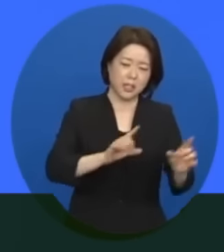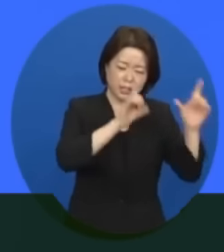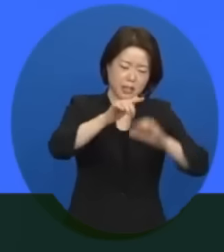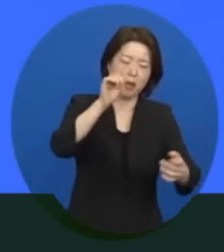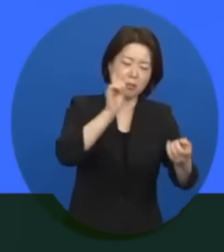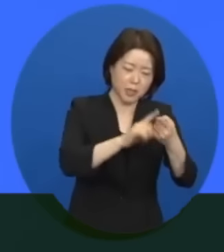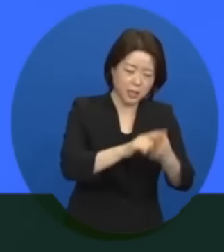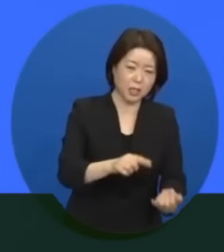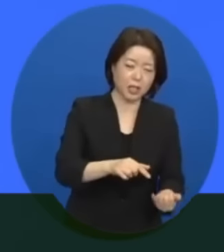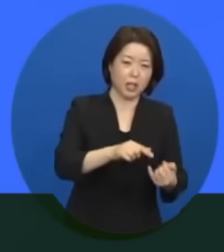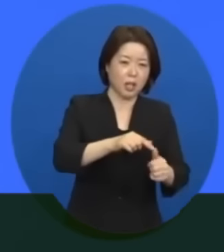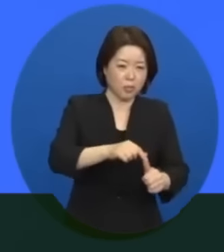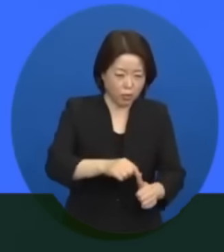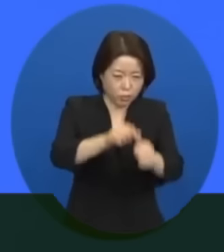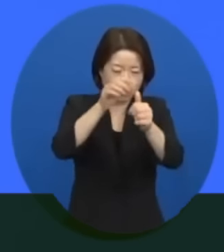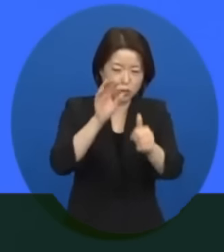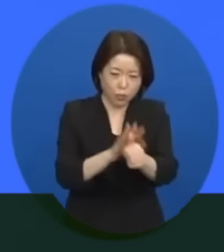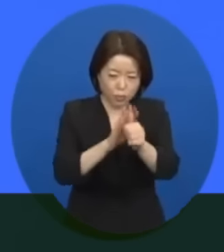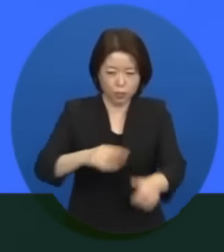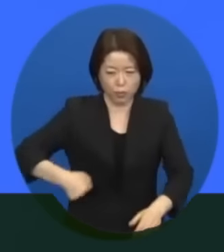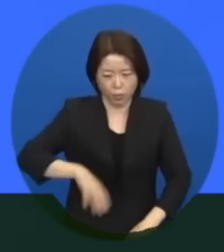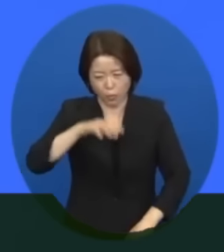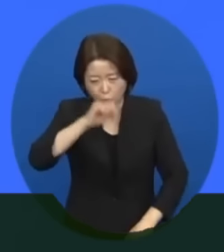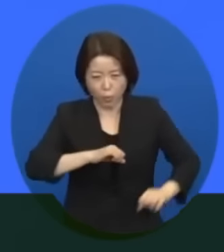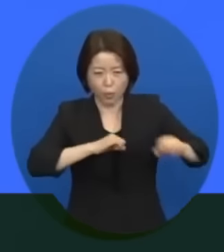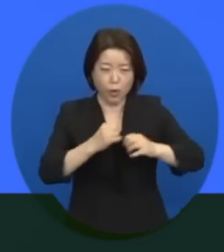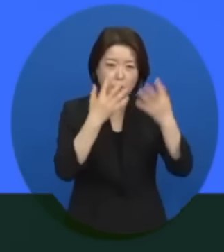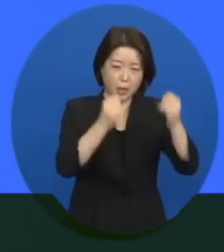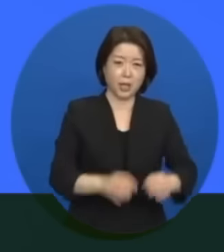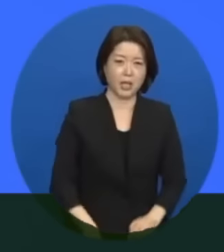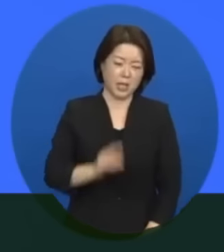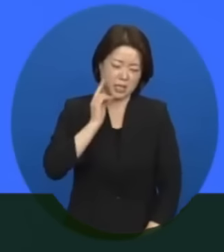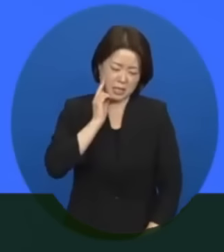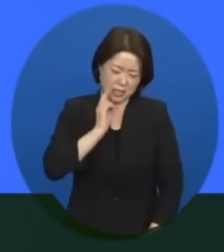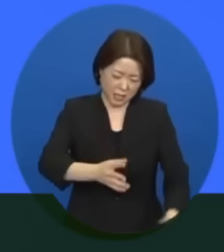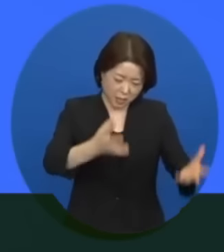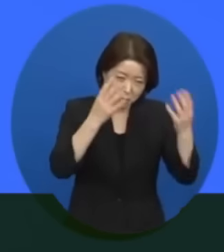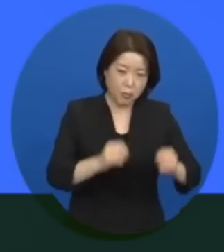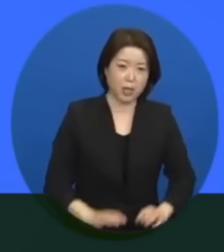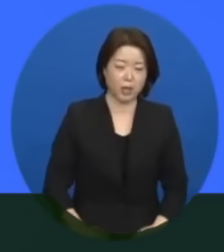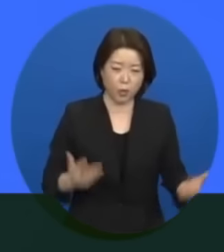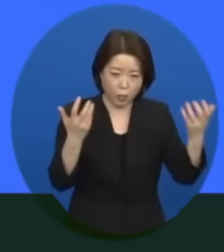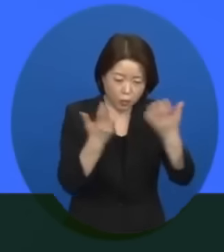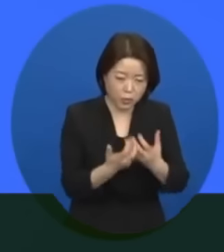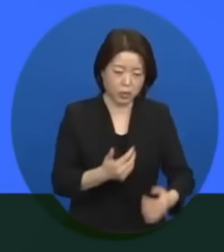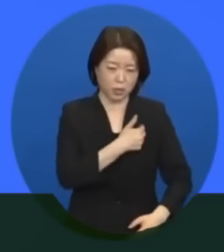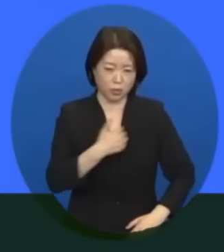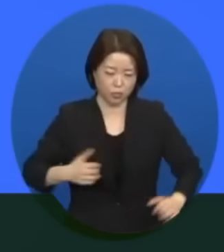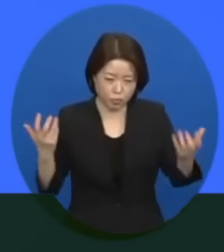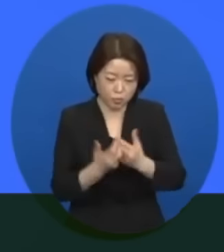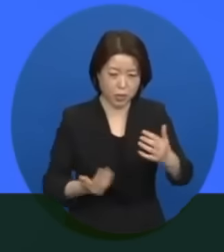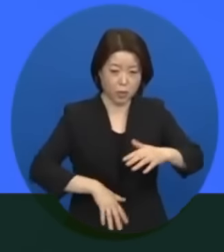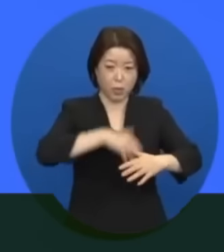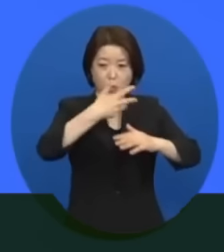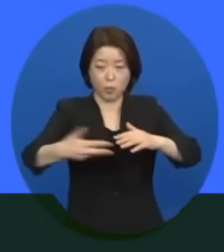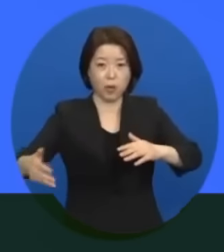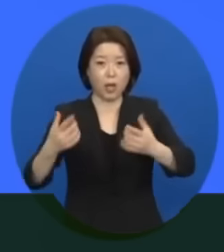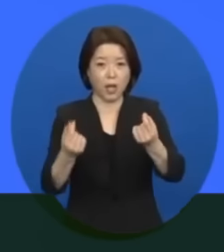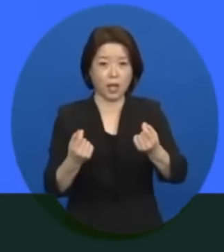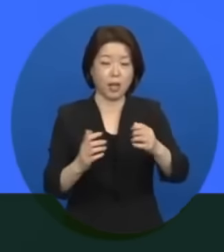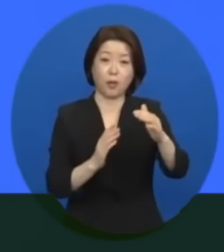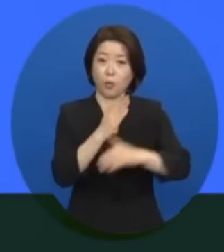구제와 선행이 그래서이 심이 많다라는 의미에는 온전하다 충만하다 흘러넘치다 좀 더 어